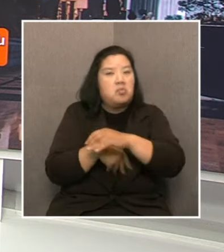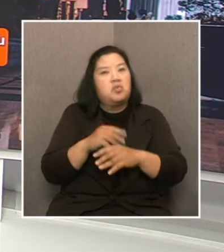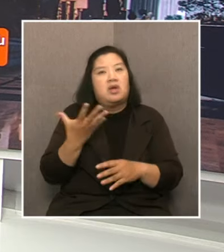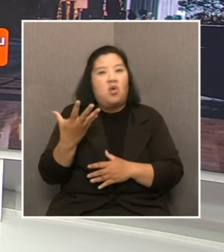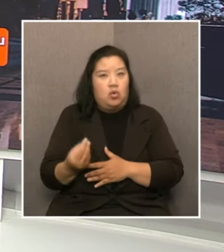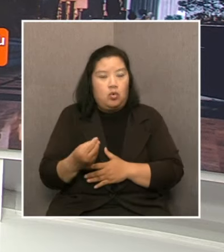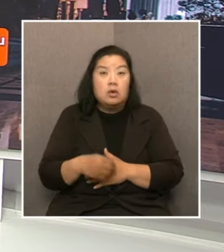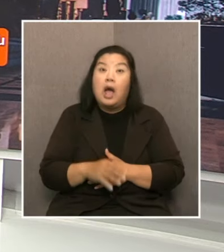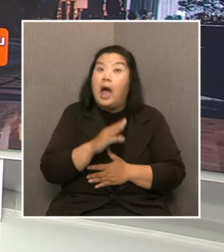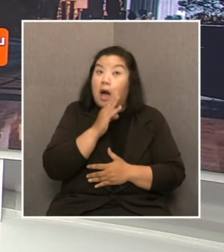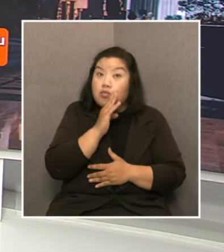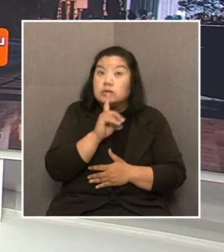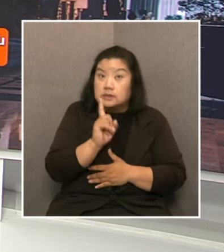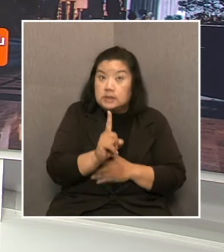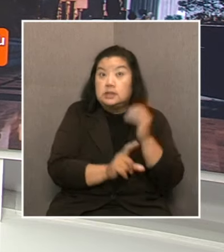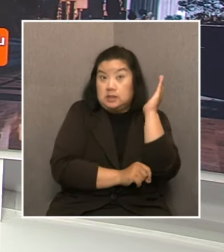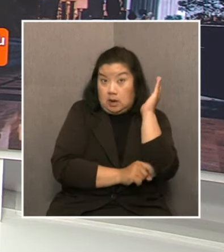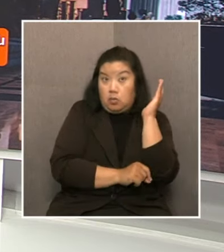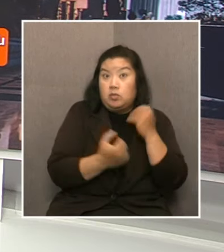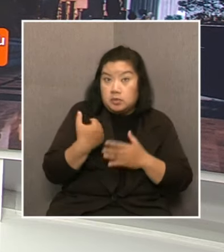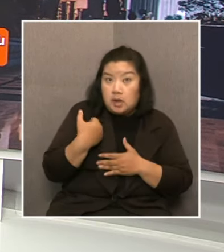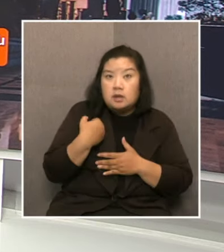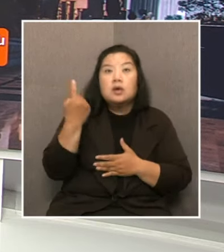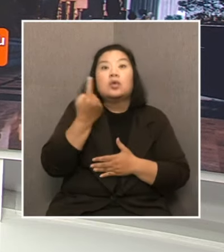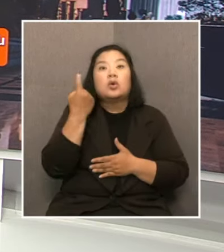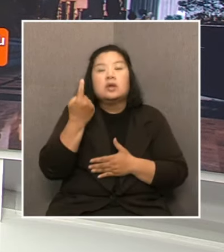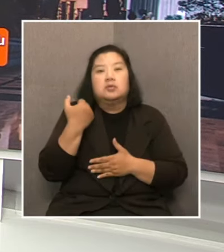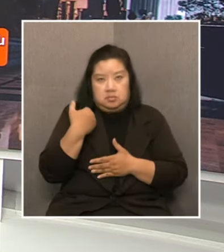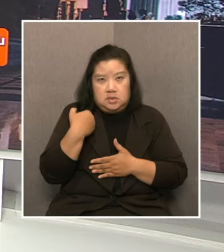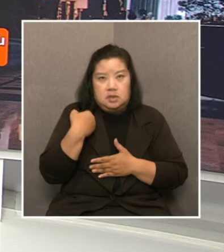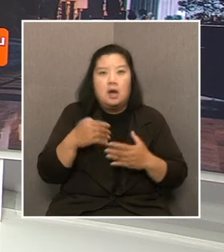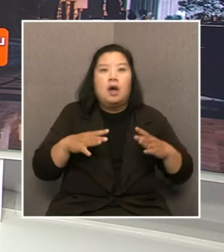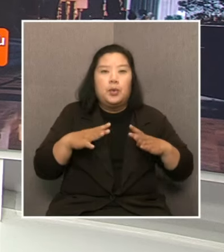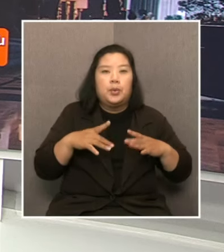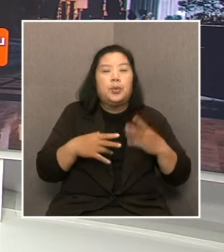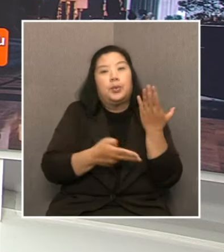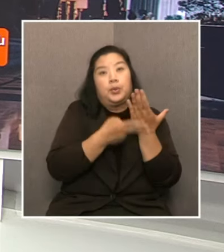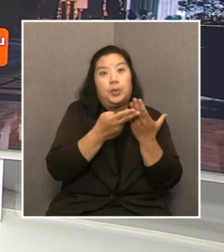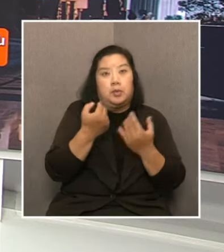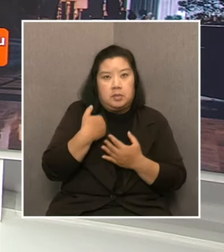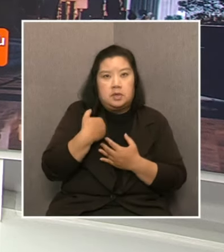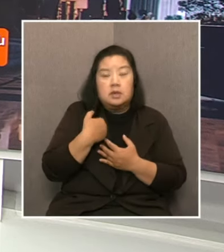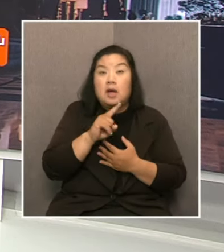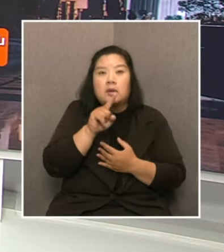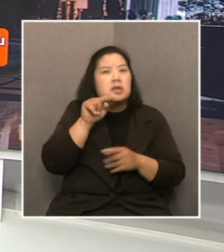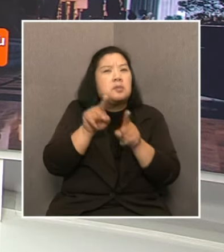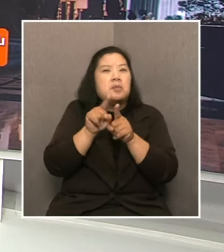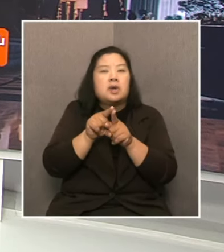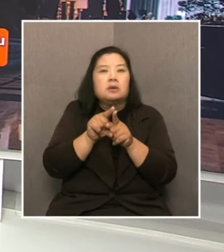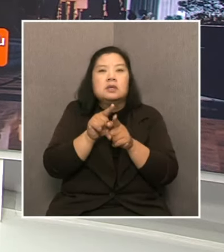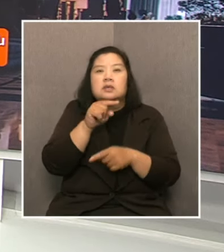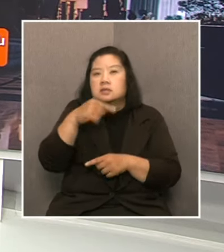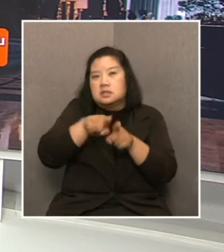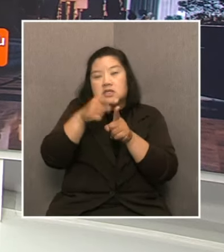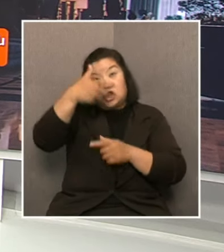นะในส่วนที่เป็นคาสิโนถูกกฎหมายของบ้านเขาก็จะมีที่รีสอร์ Worldsentaนะครับซึ่งบริเวณนั้นก็จะมีสวนสนุก Universalด้วย